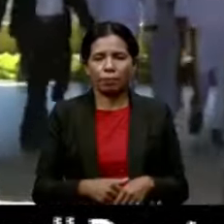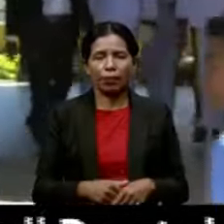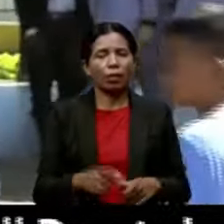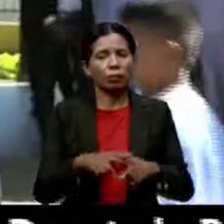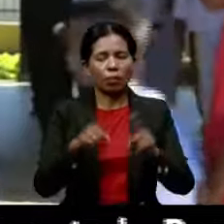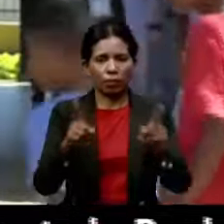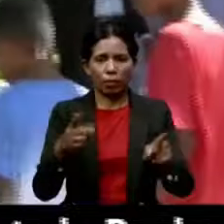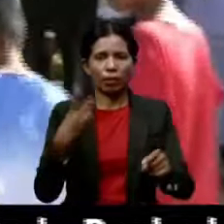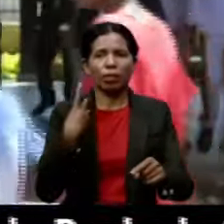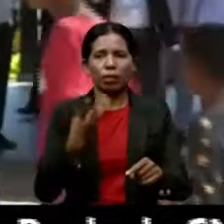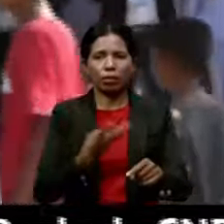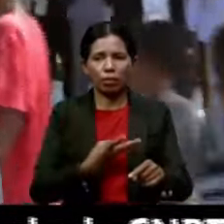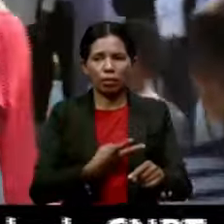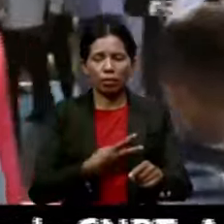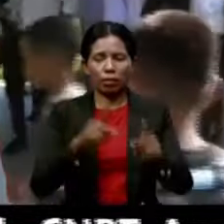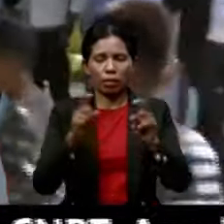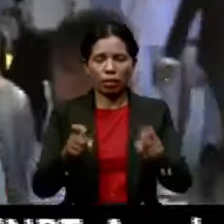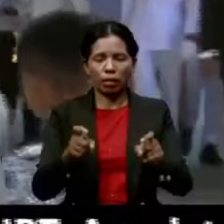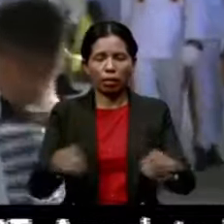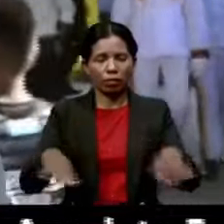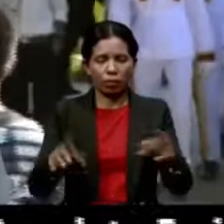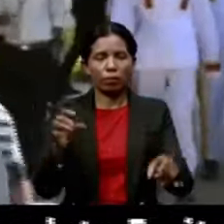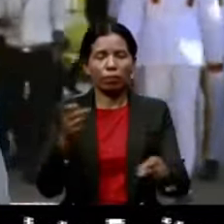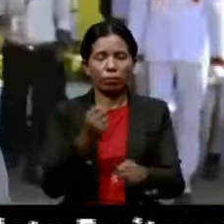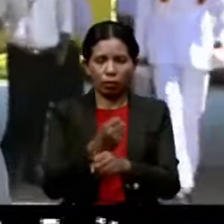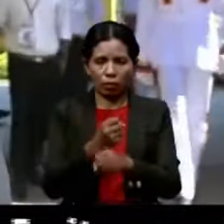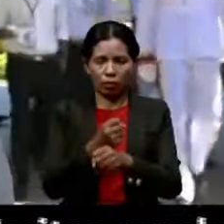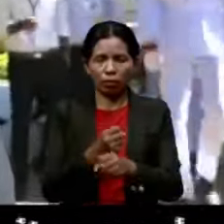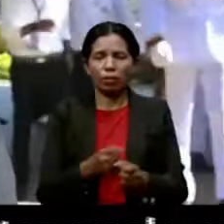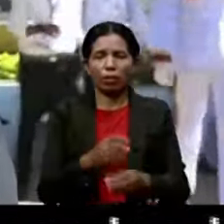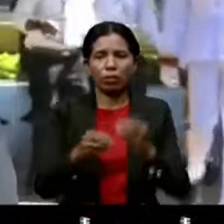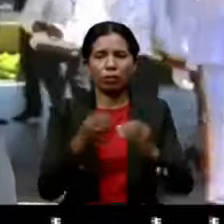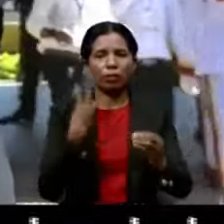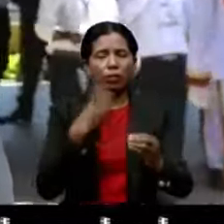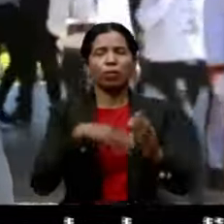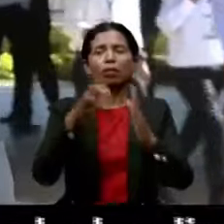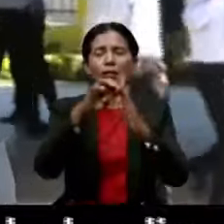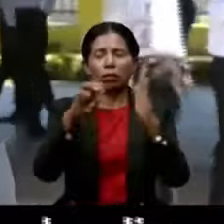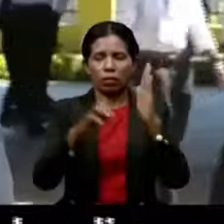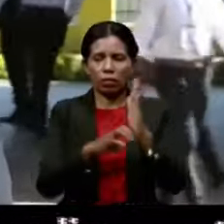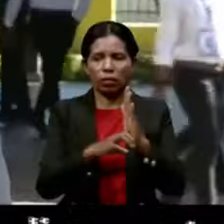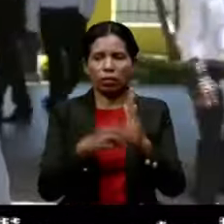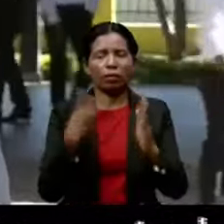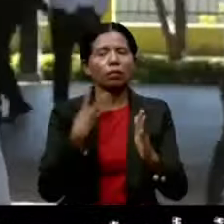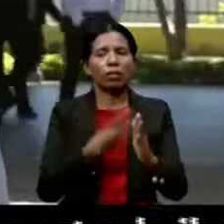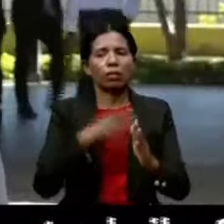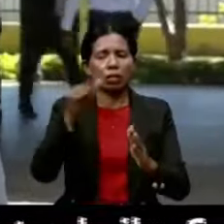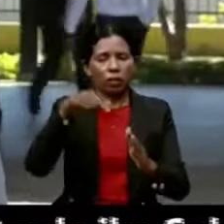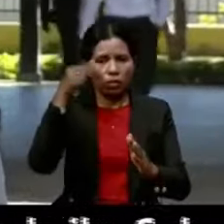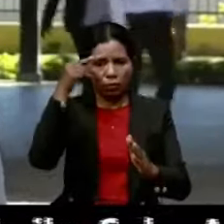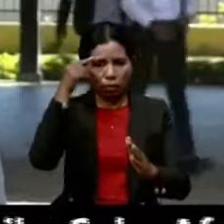maybe ita tenge realistik buat katak itania estado itania governo